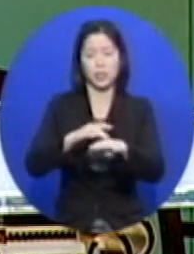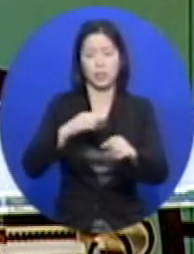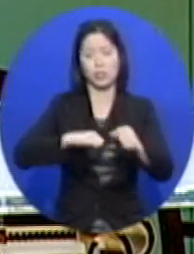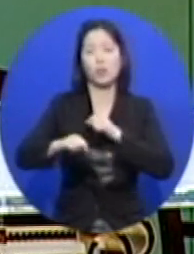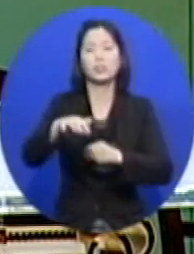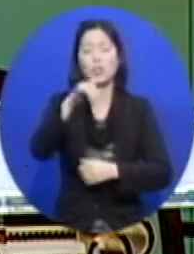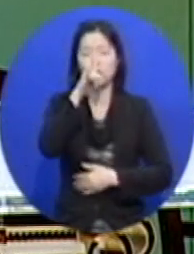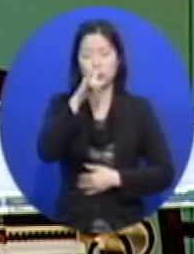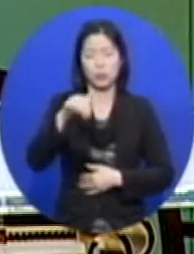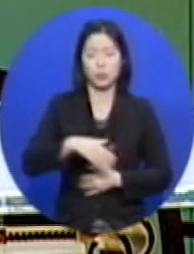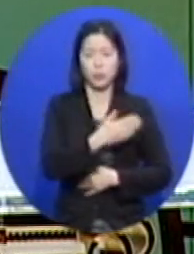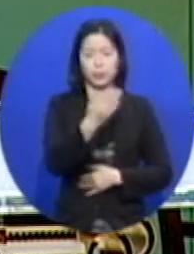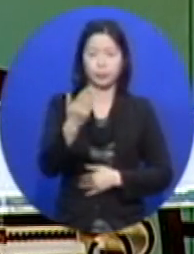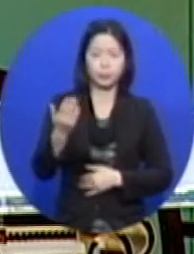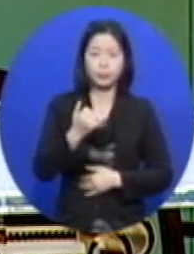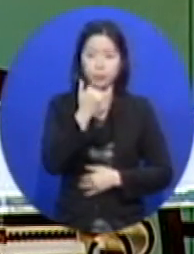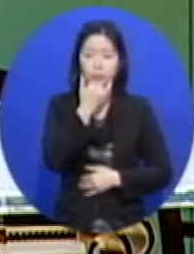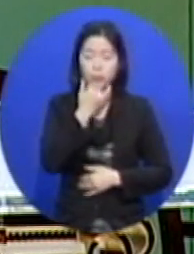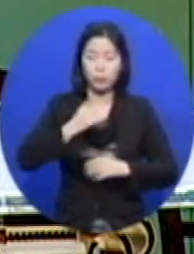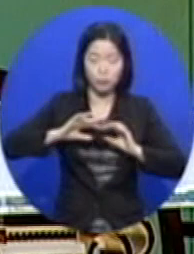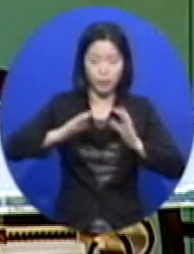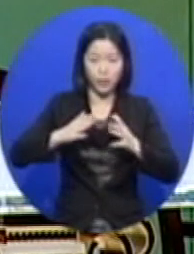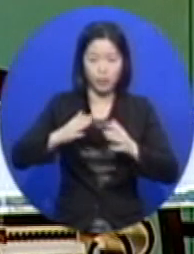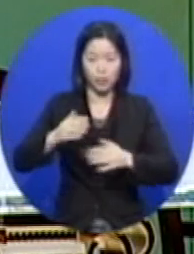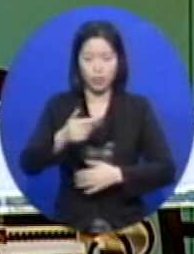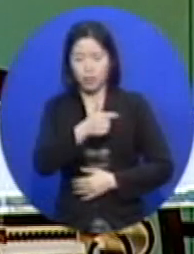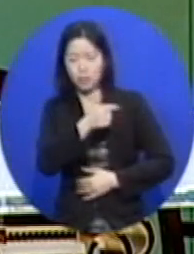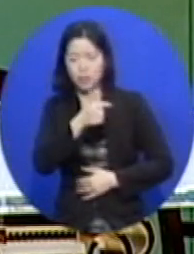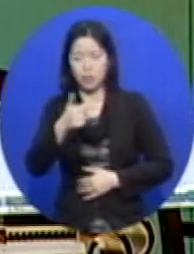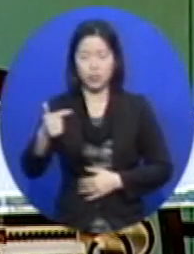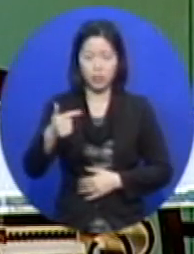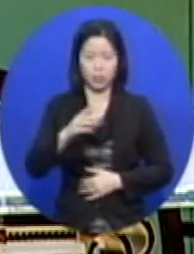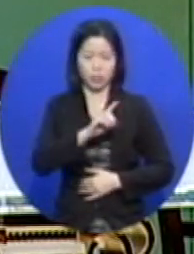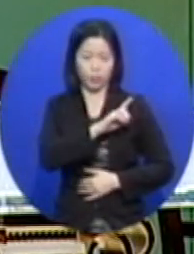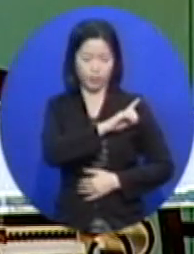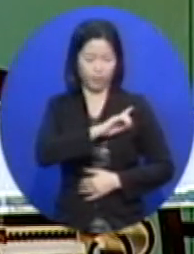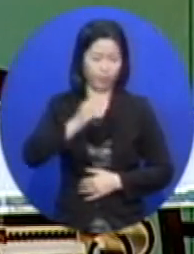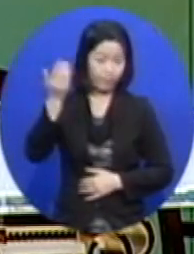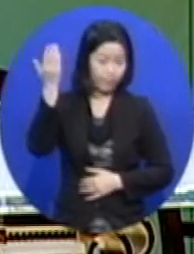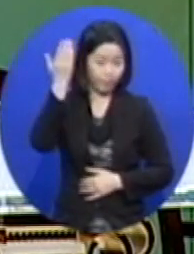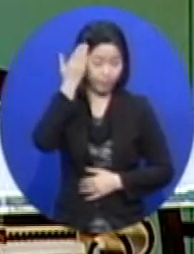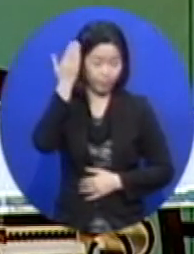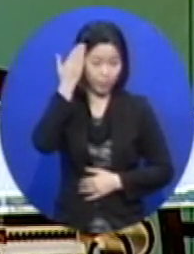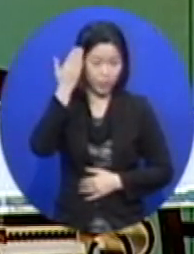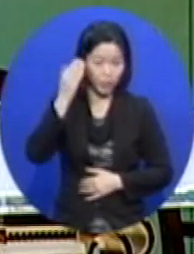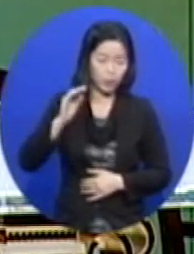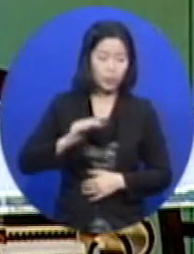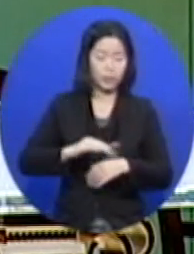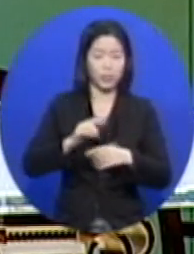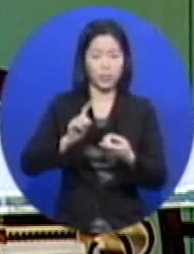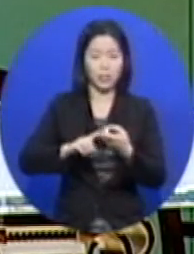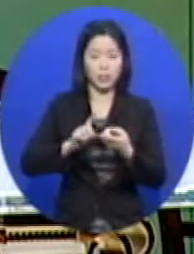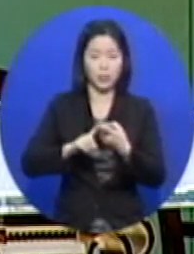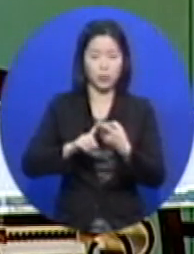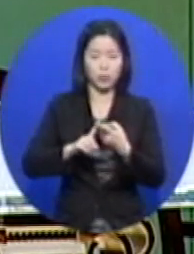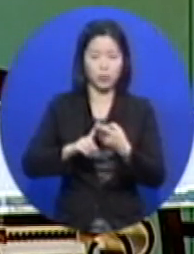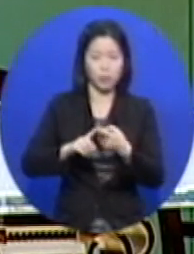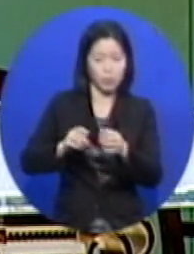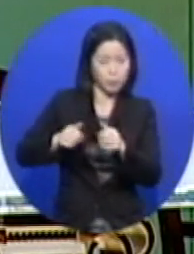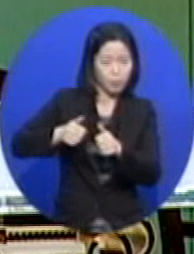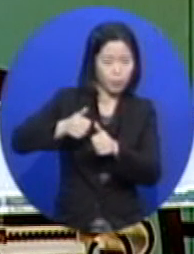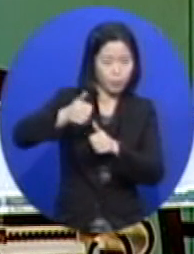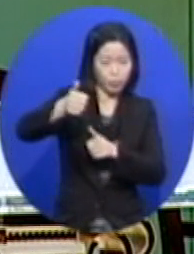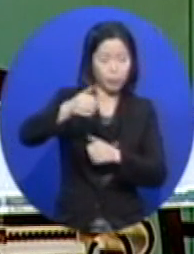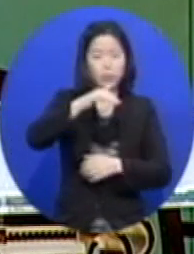여러분도 길이라고 하는 나라가 대단히 지성의 있어서는 앞서 있는 나라로 모든